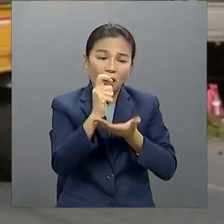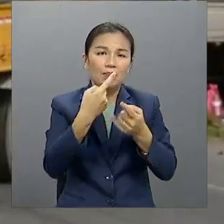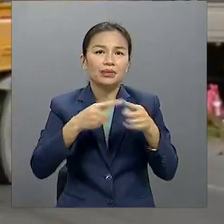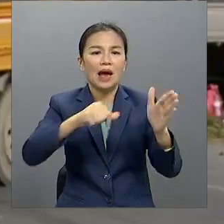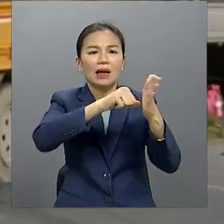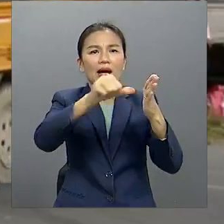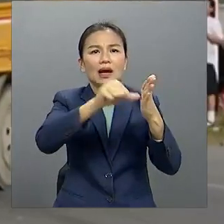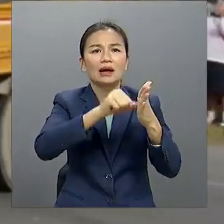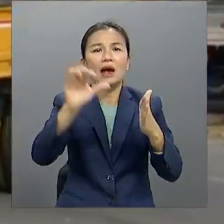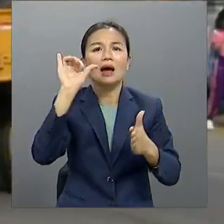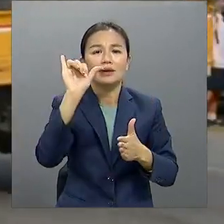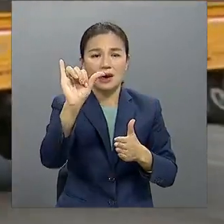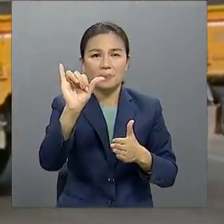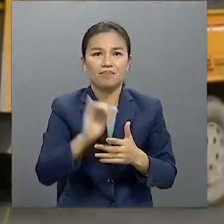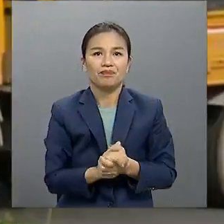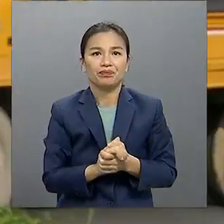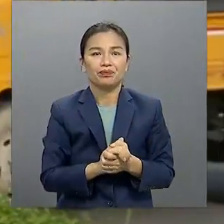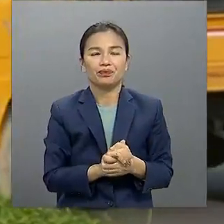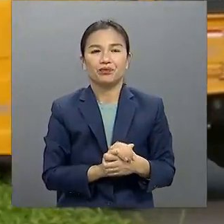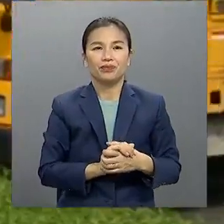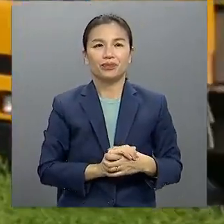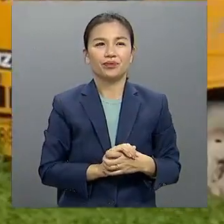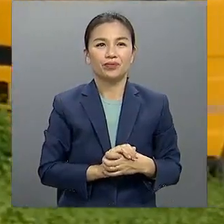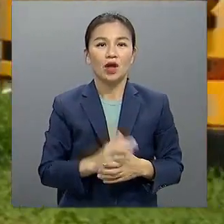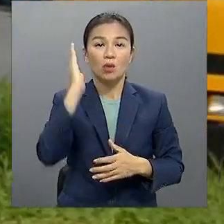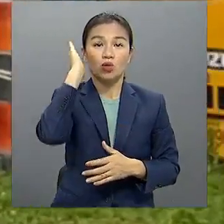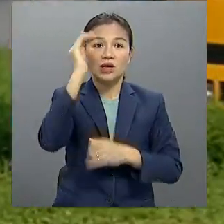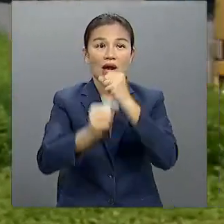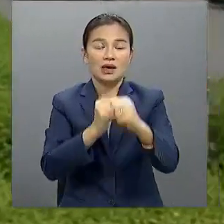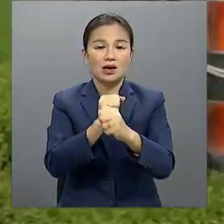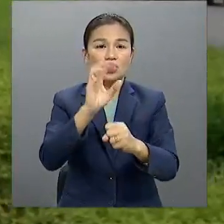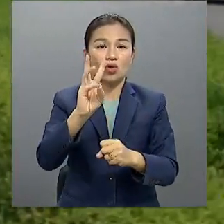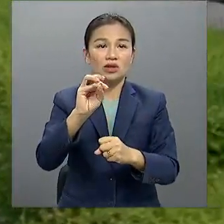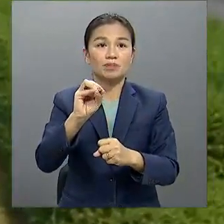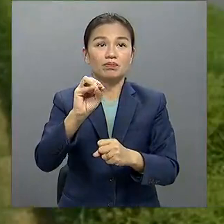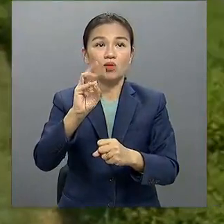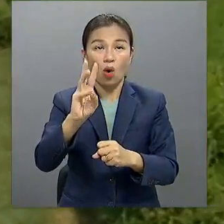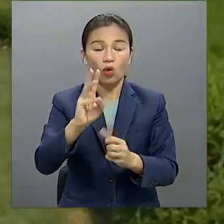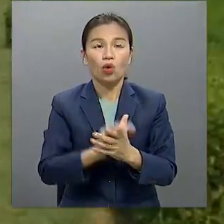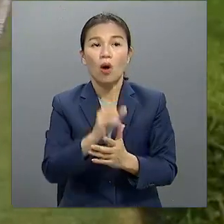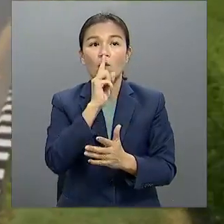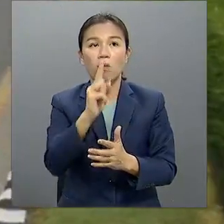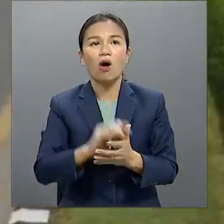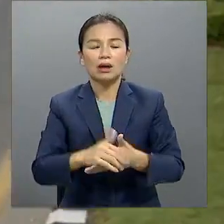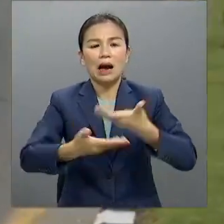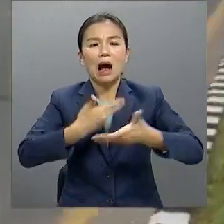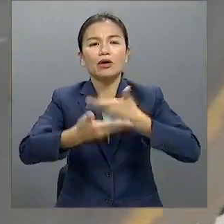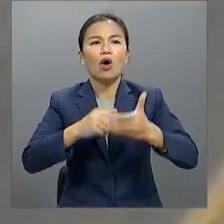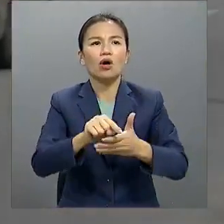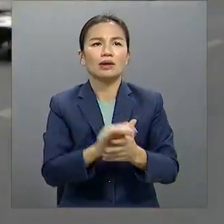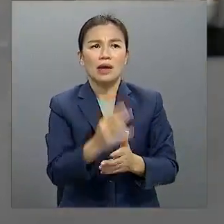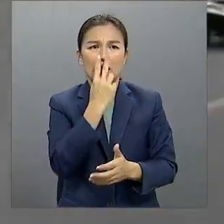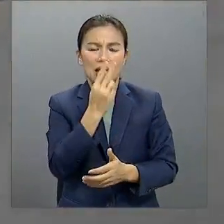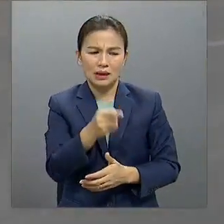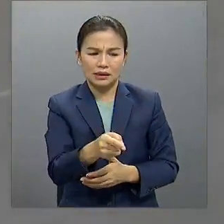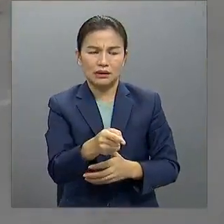นะคะในสังเวียนพลอยกระจ่างอายุ66ปีค่ะเป็นแม่ค้าแถวนั้นก็บอกว่าฝาท่อระบายน้ำตรงนี้เนี่ยนะมัน